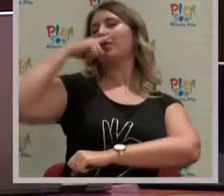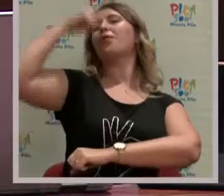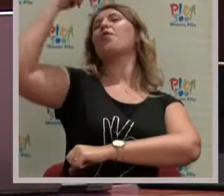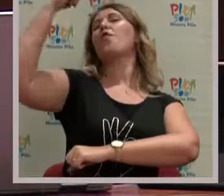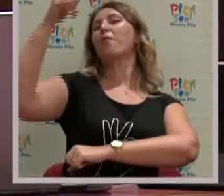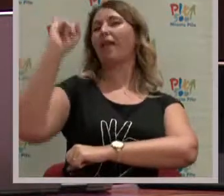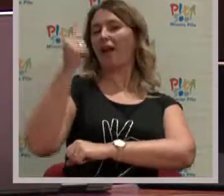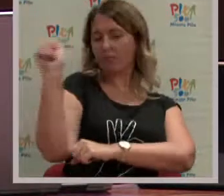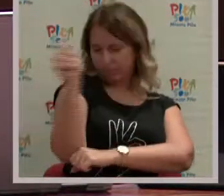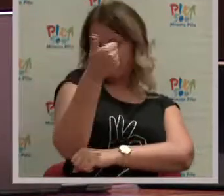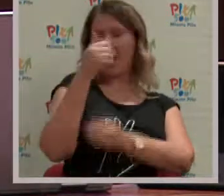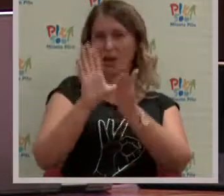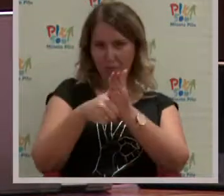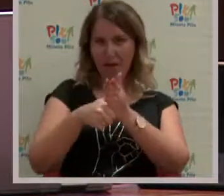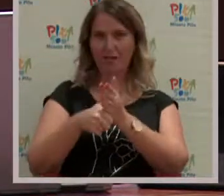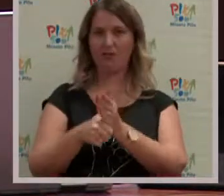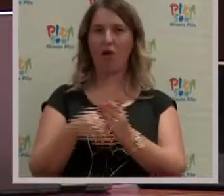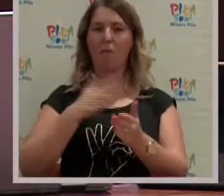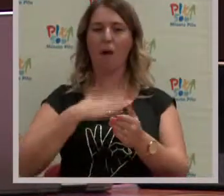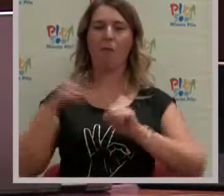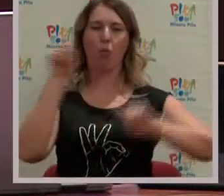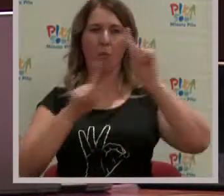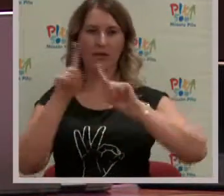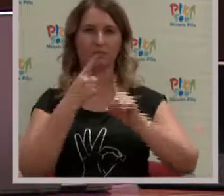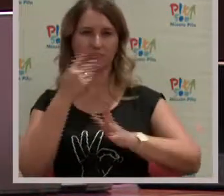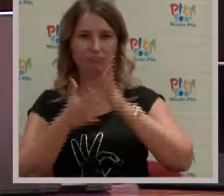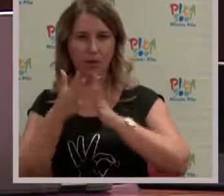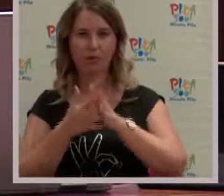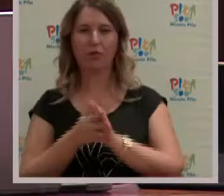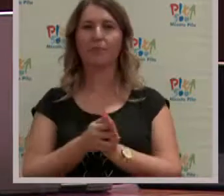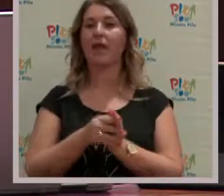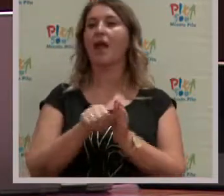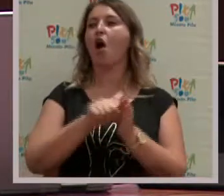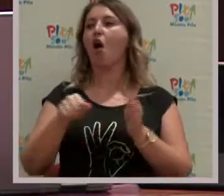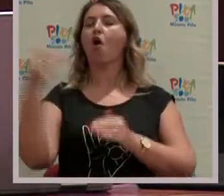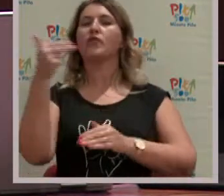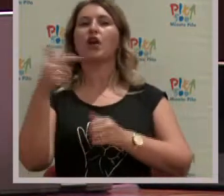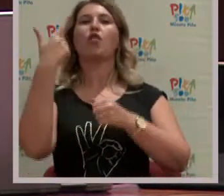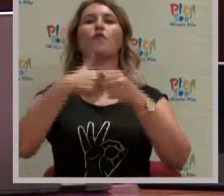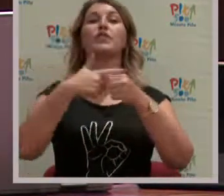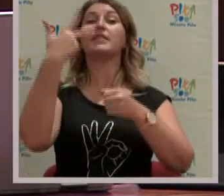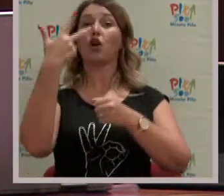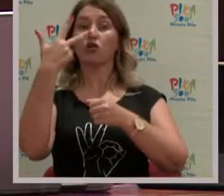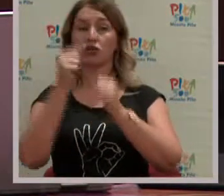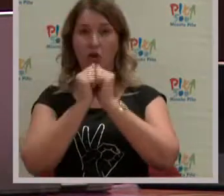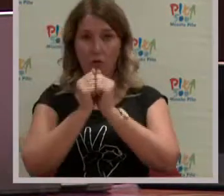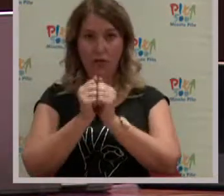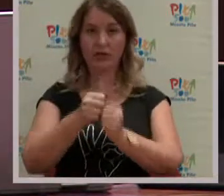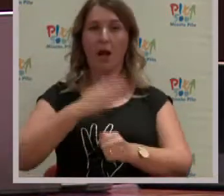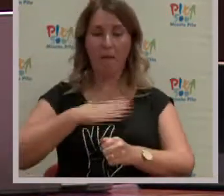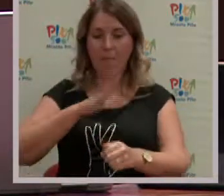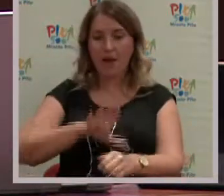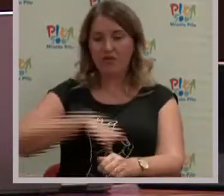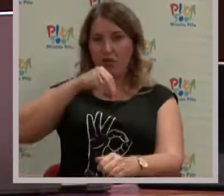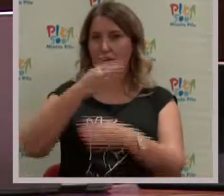jako pierwsi w Polsce zdecydowaliśmy się na taki krok. Od niedzieli 23 września trwają pilskie